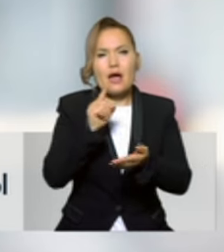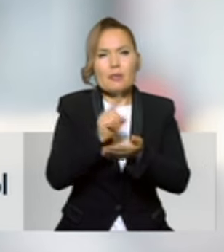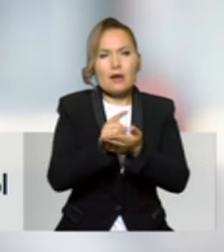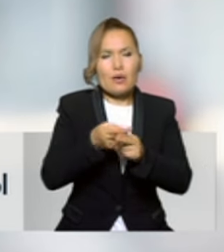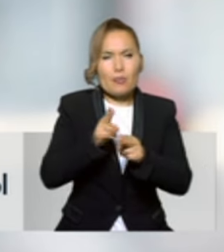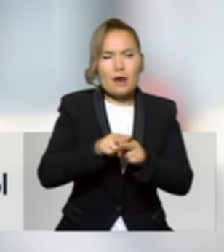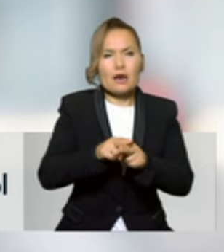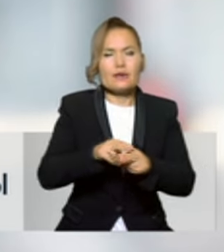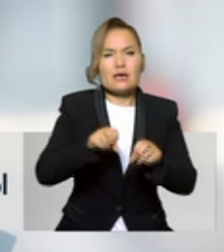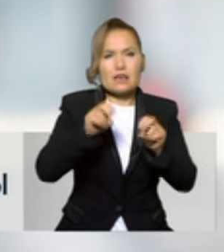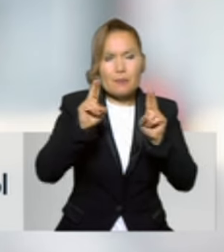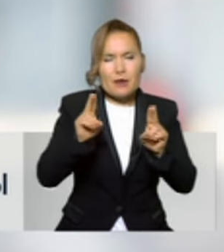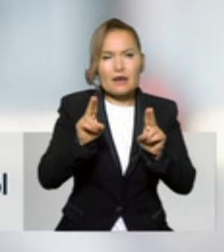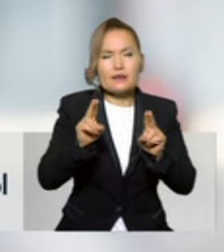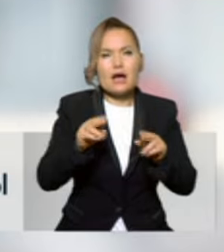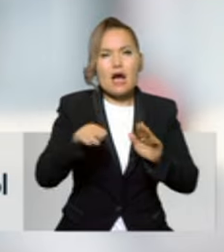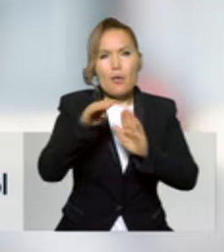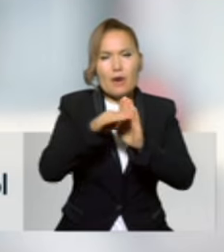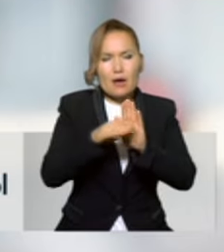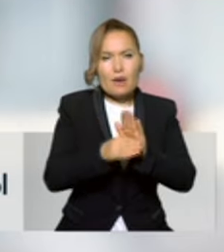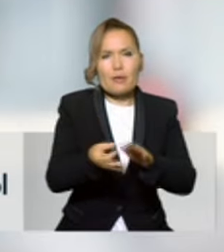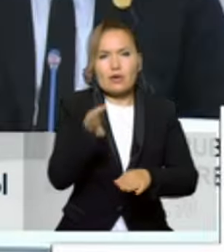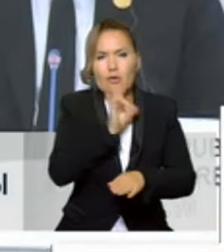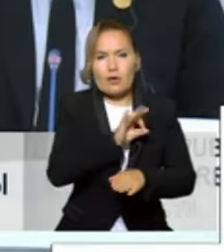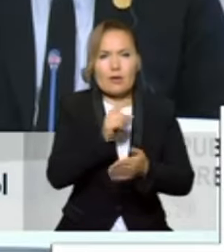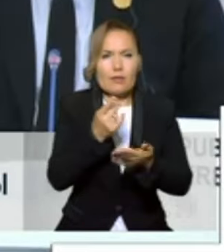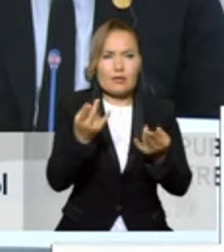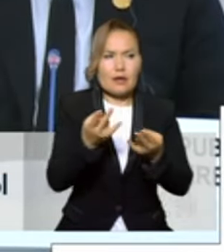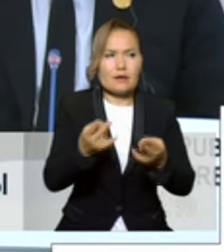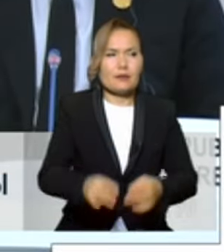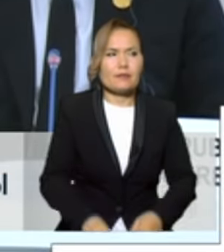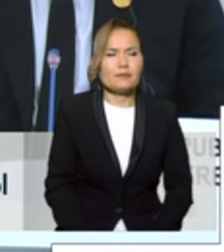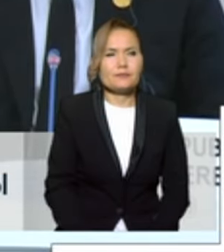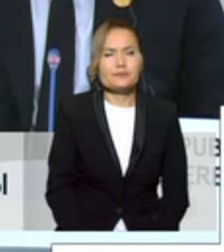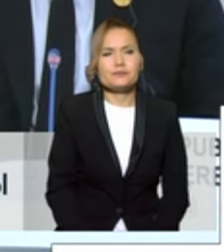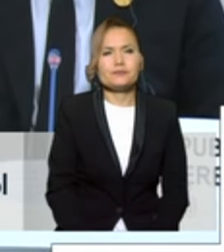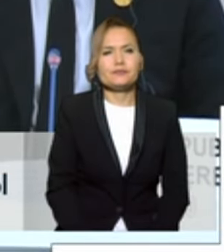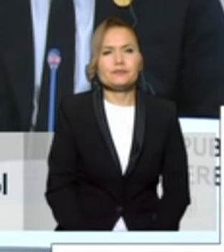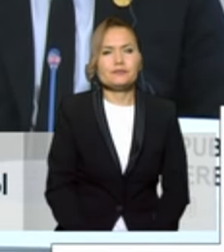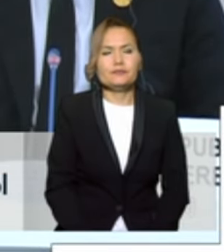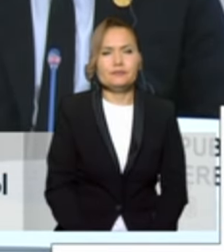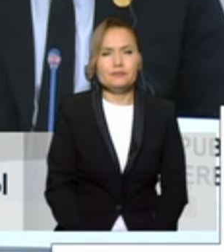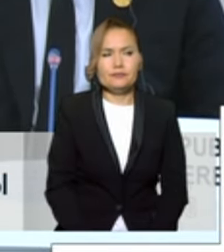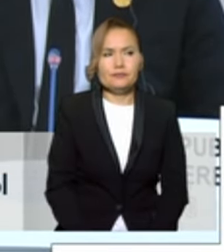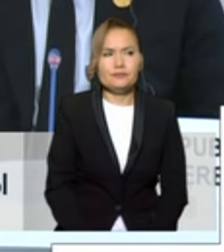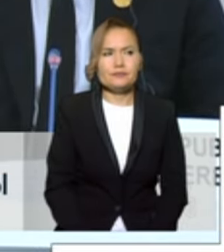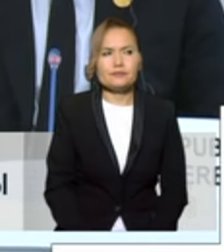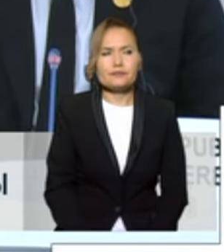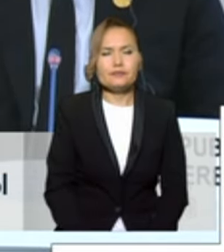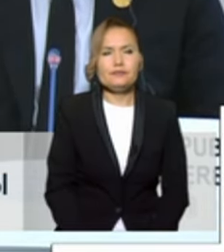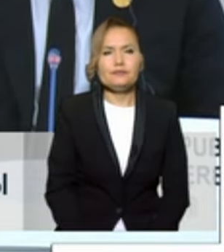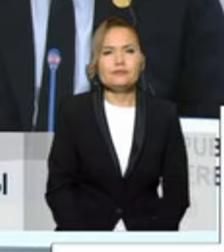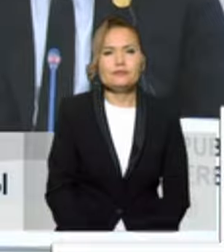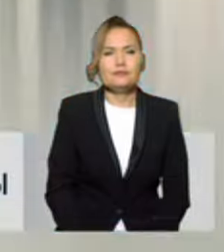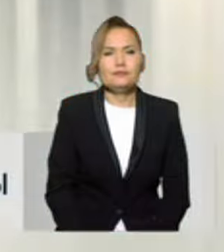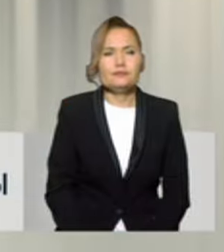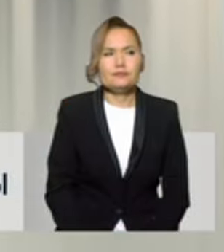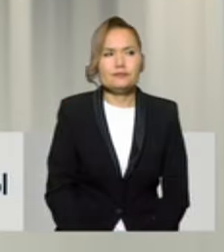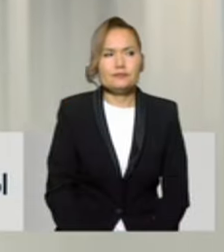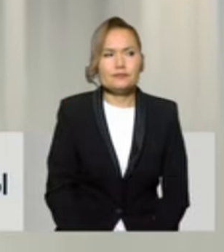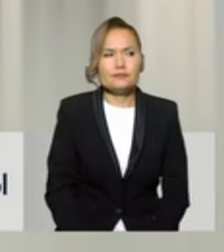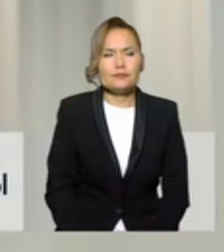түрде Nomad James Fest хэштегті қолдану керек. Бұл түркі мәдениеттің кеңінен дәріптейтін маңызды іс-шара.